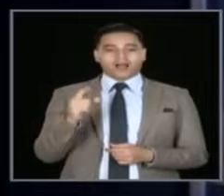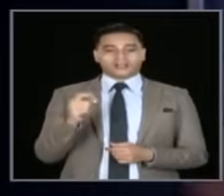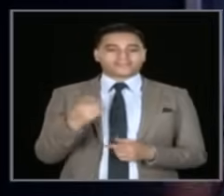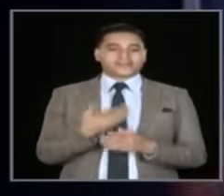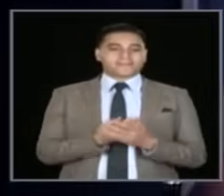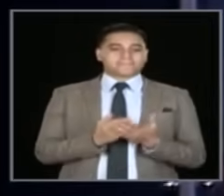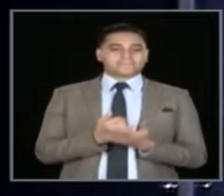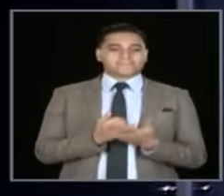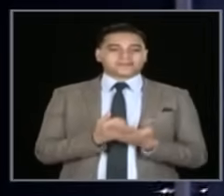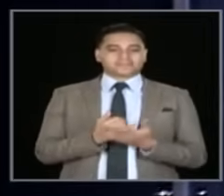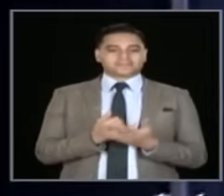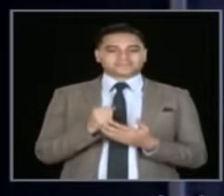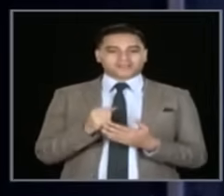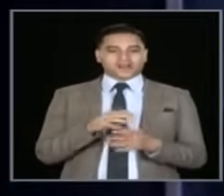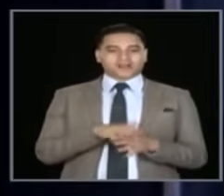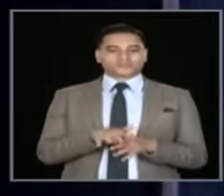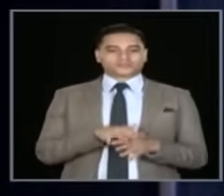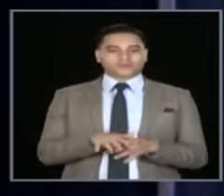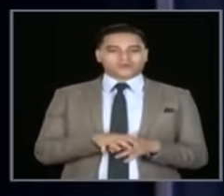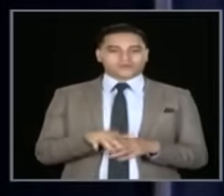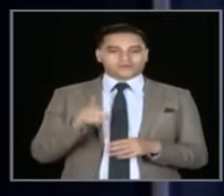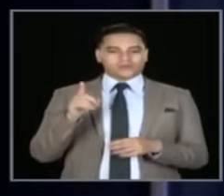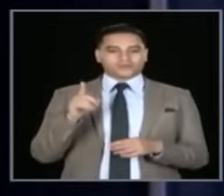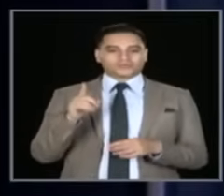ابن اسنا الأقصر.